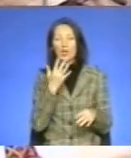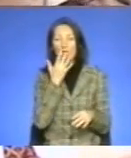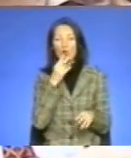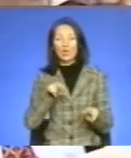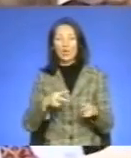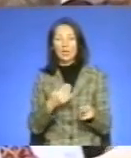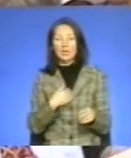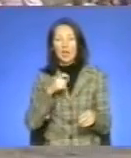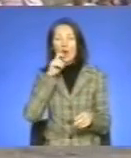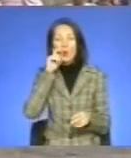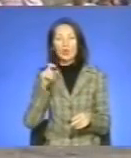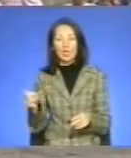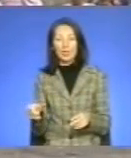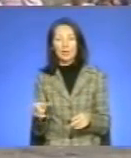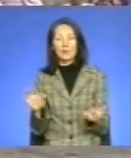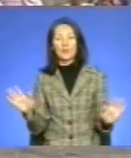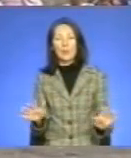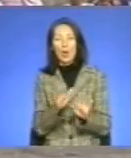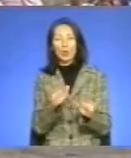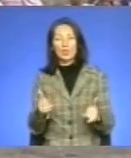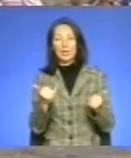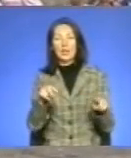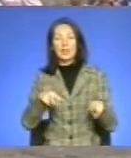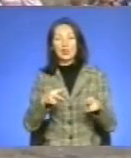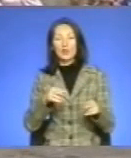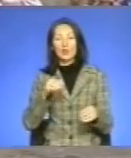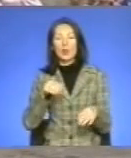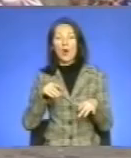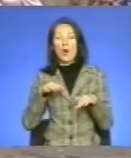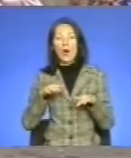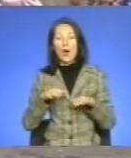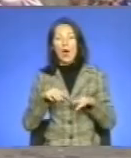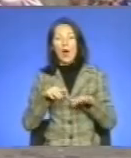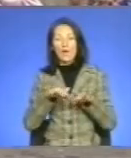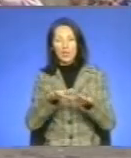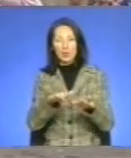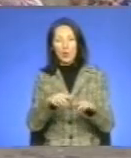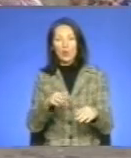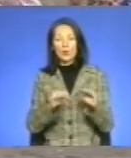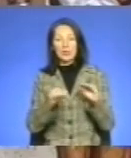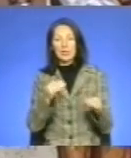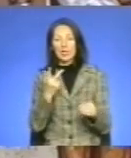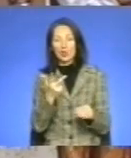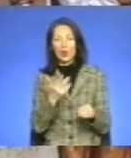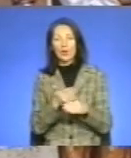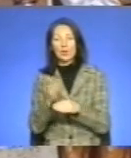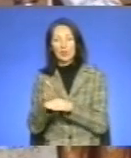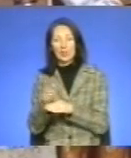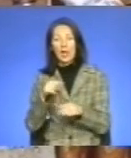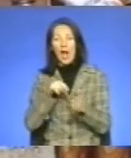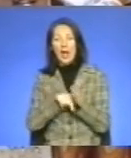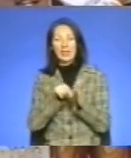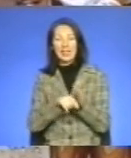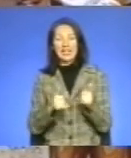я українка. Мелодію для танцювального флешмобу склали з 3 фрагментів, характерних для народних